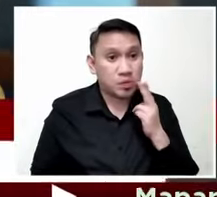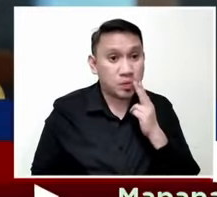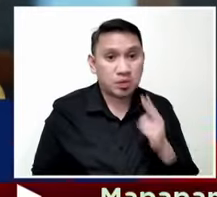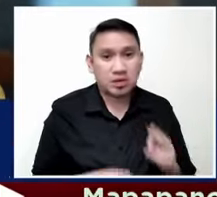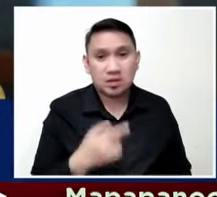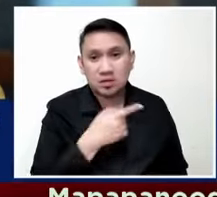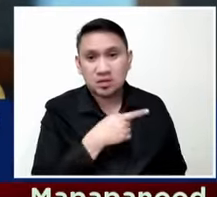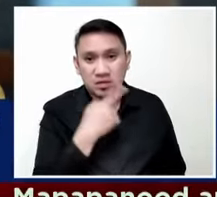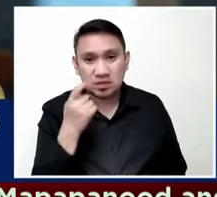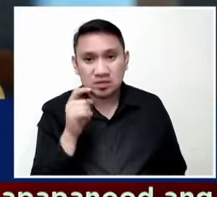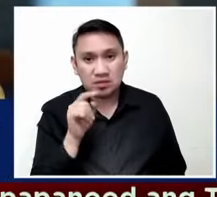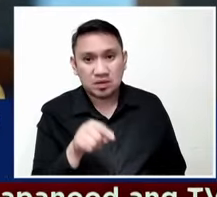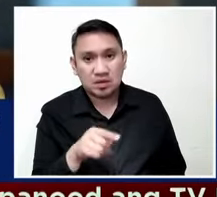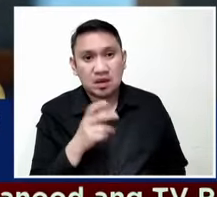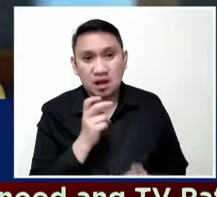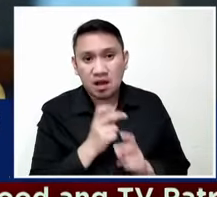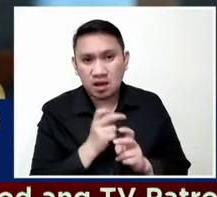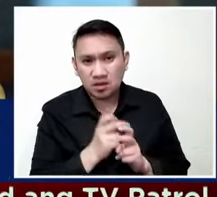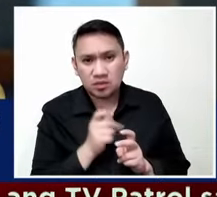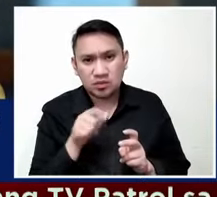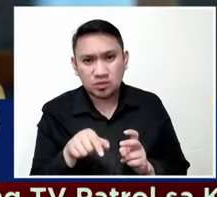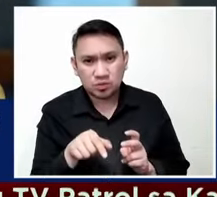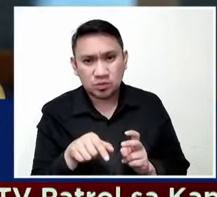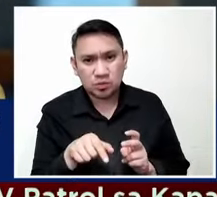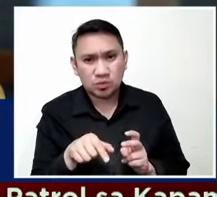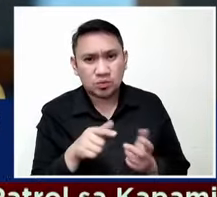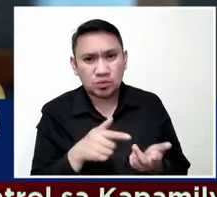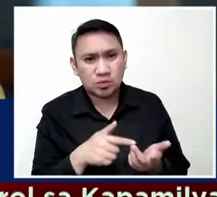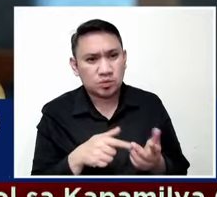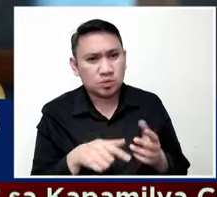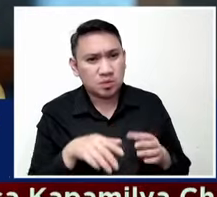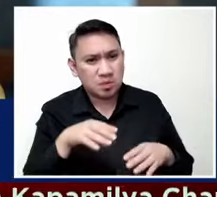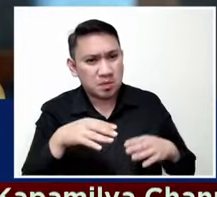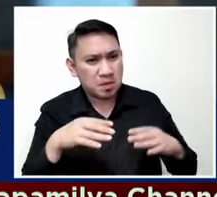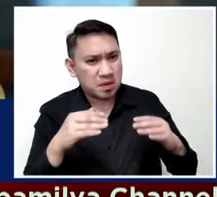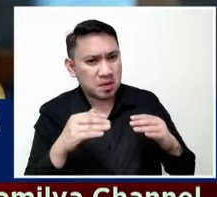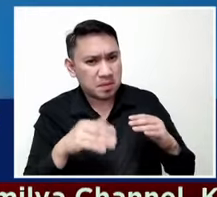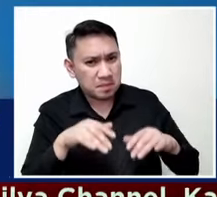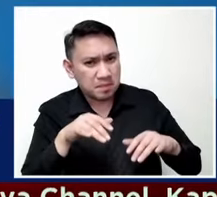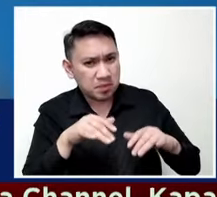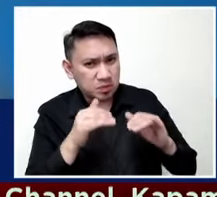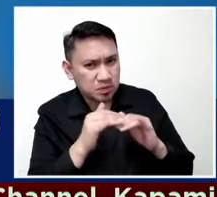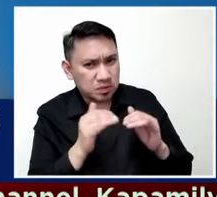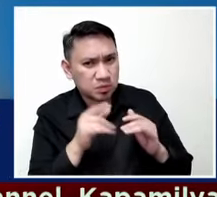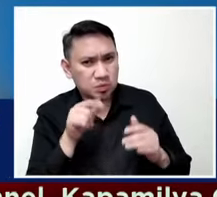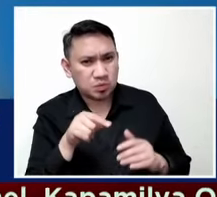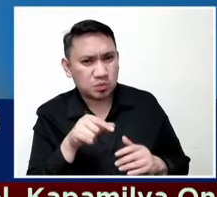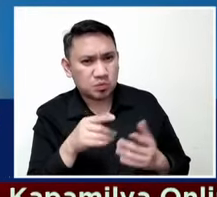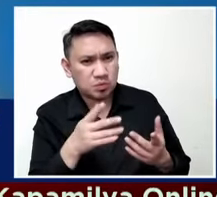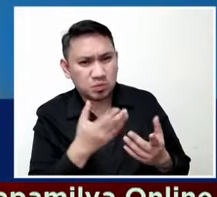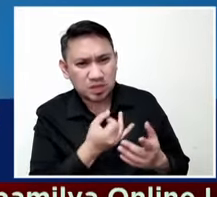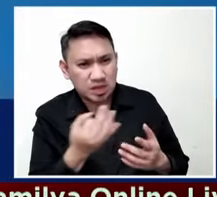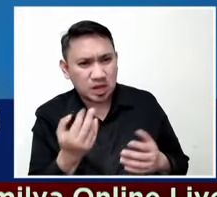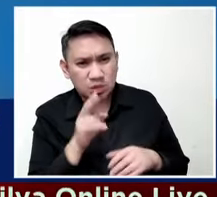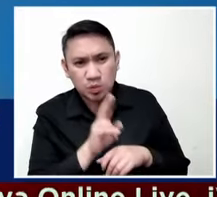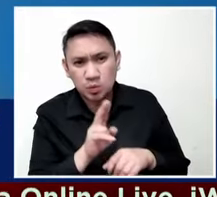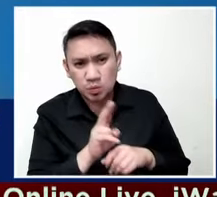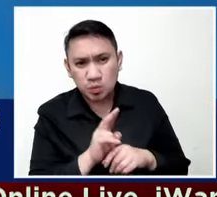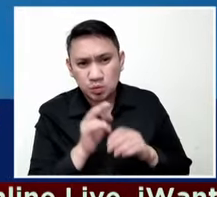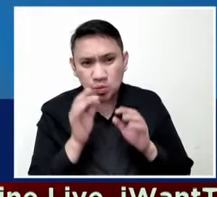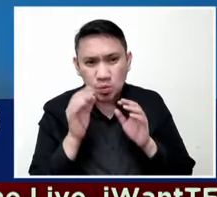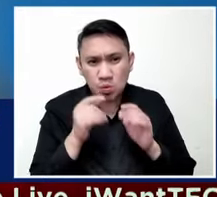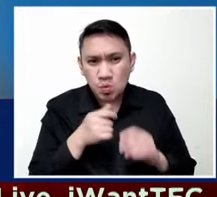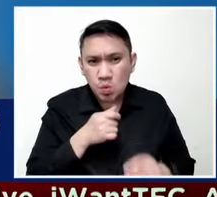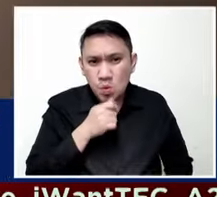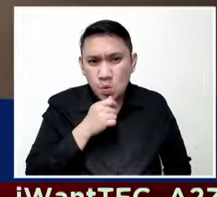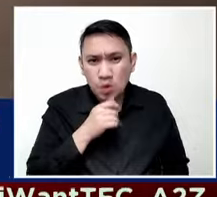mong i-quantify yung addiction na meron yung isang tao. Babala ni Limpin para ka